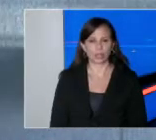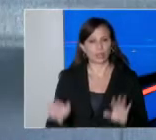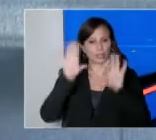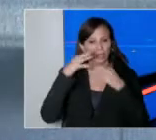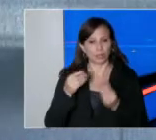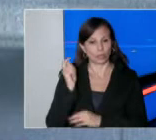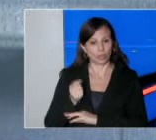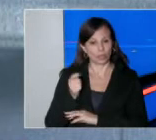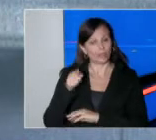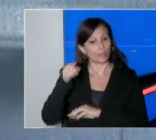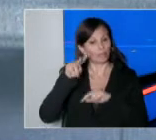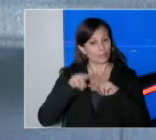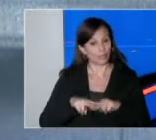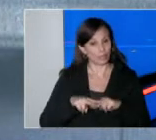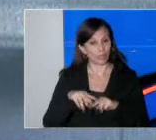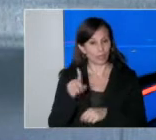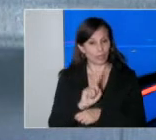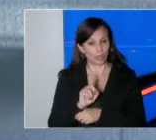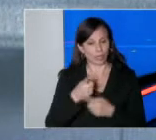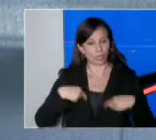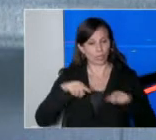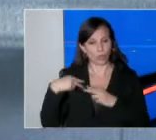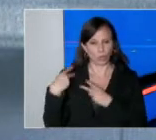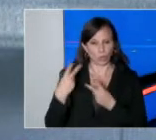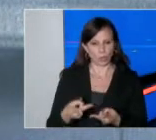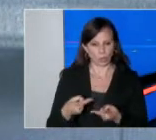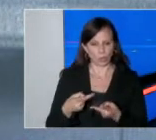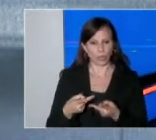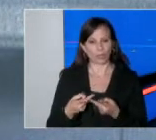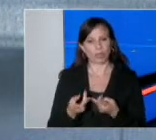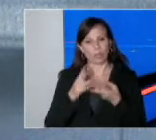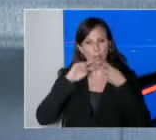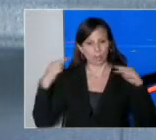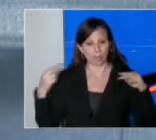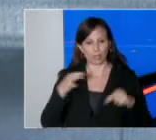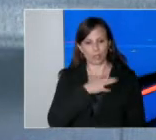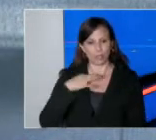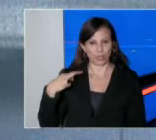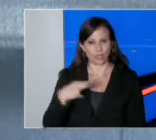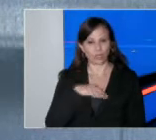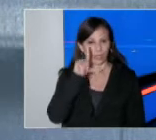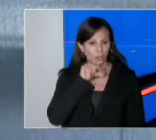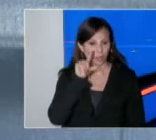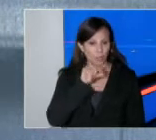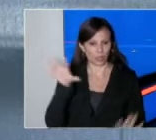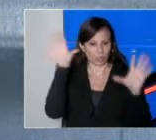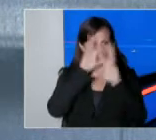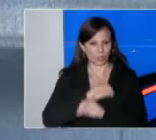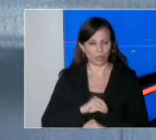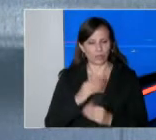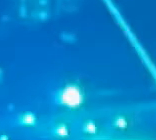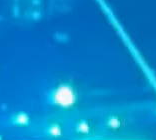טוב כנסת, אבל אל תלכו לשום מקום, כי מיד אנחנו שווים עם הממתק שלנו לערב הזה, ציוצי ערב, הנה אנחנו מיד